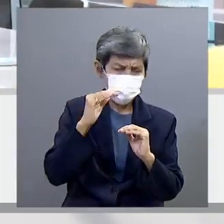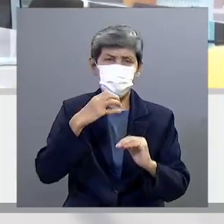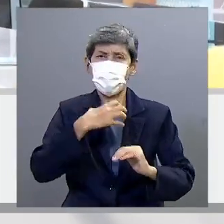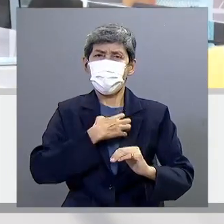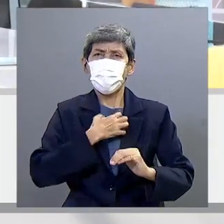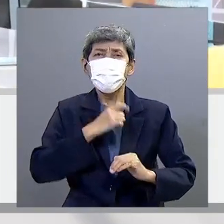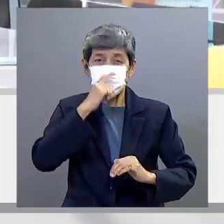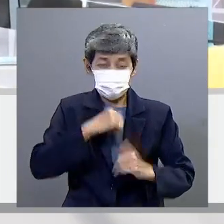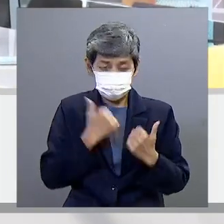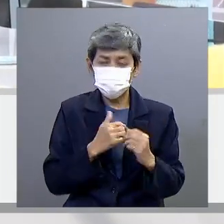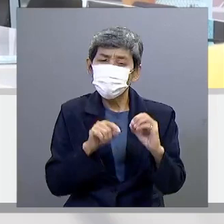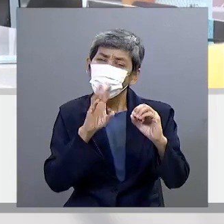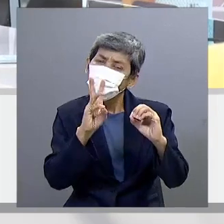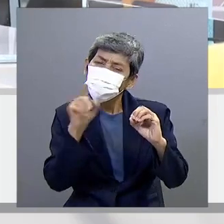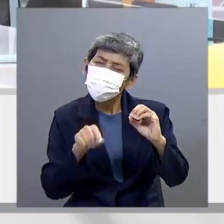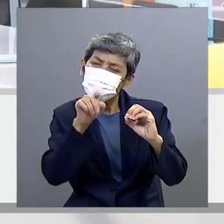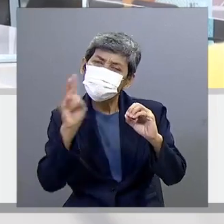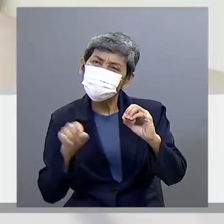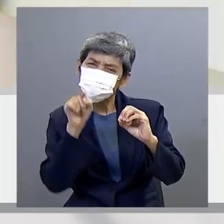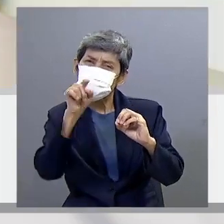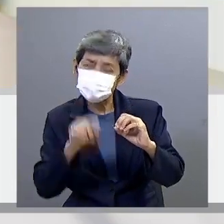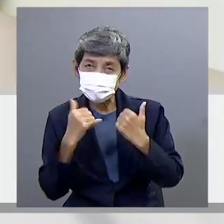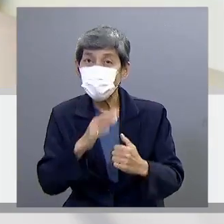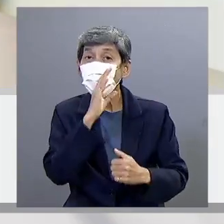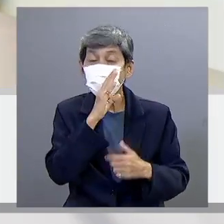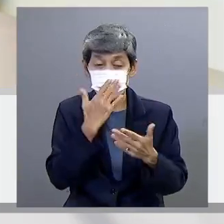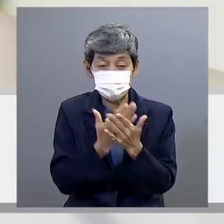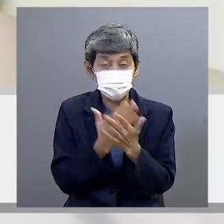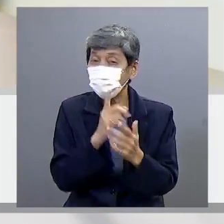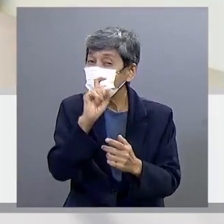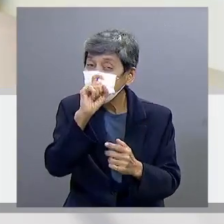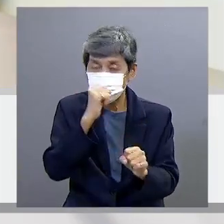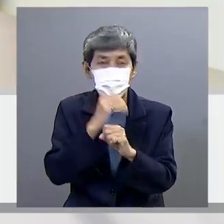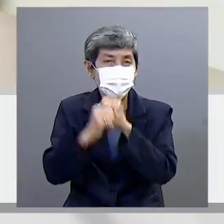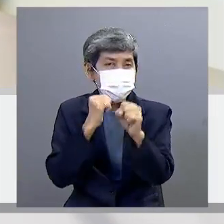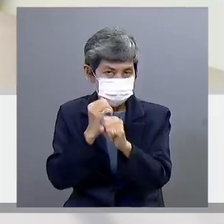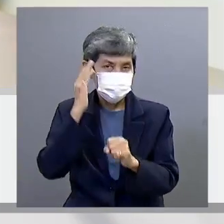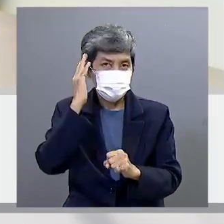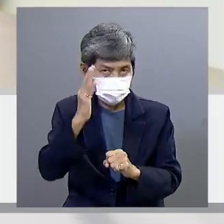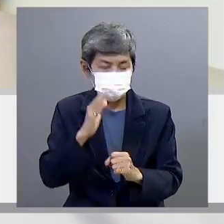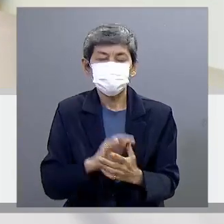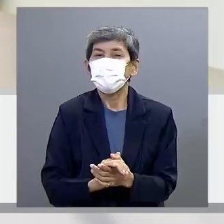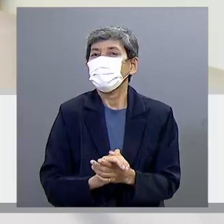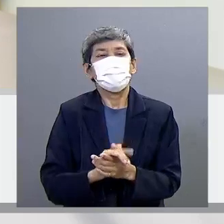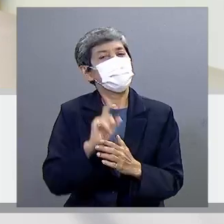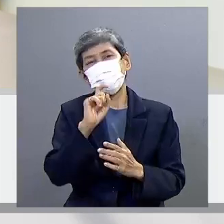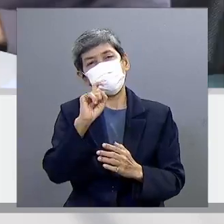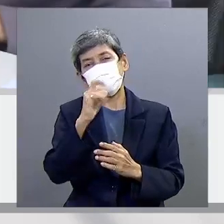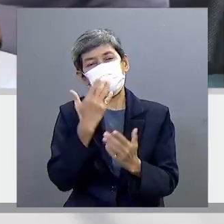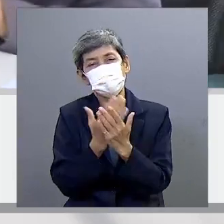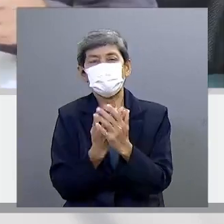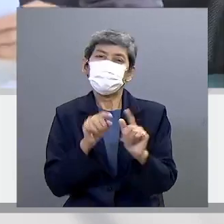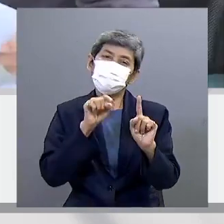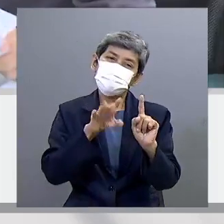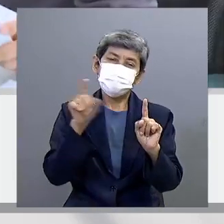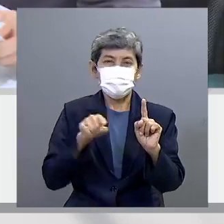อยละ 6-7 นะคะดังนั้นถ้าปัญหาเงินเฟ้อเอาไม่อยู่ปีหน้าเงินเฟ้อนะคะไม่เป็นไปตามกรอบร้อยละ 1-3 แต่ไป